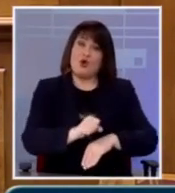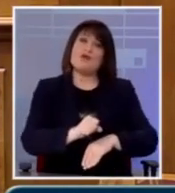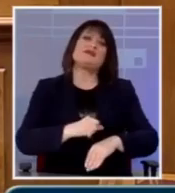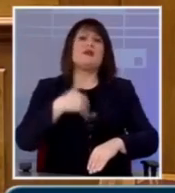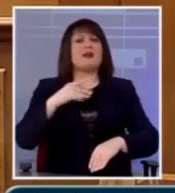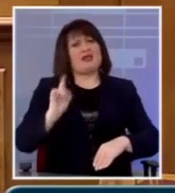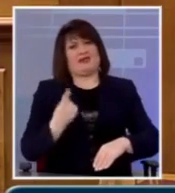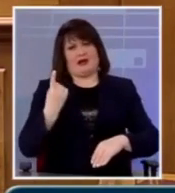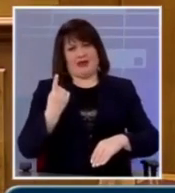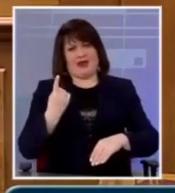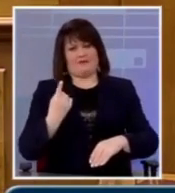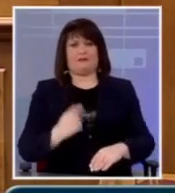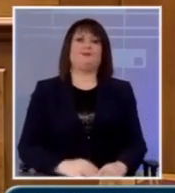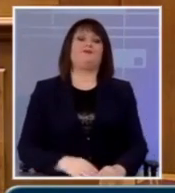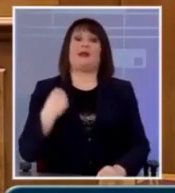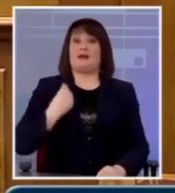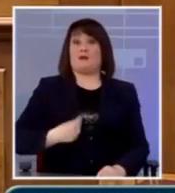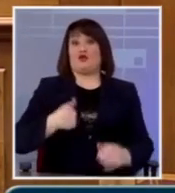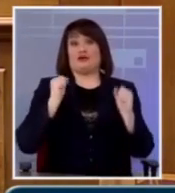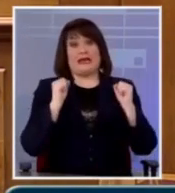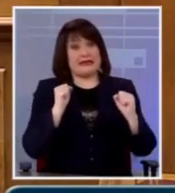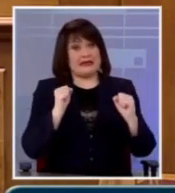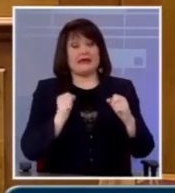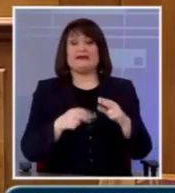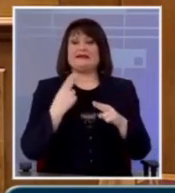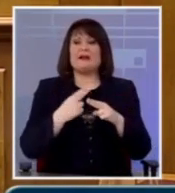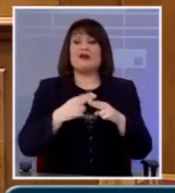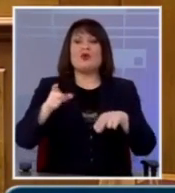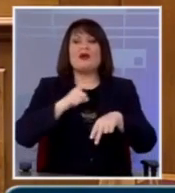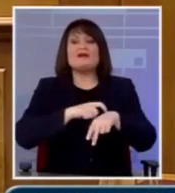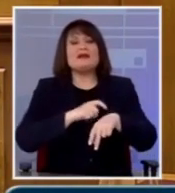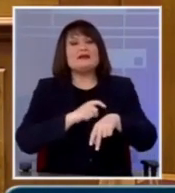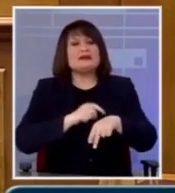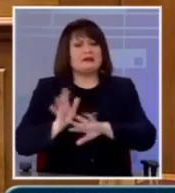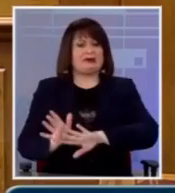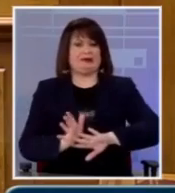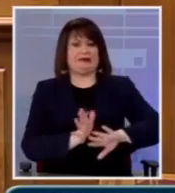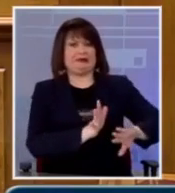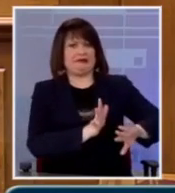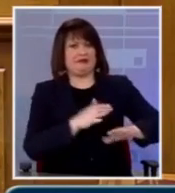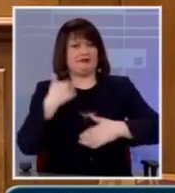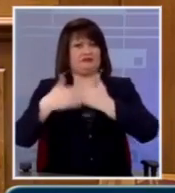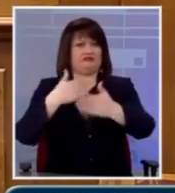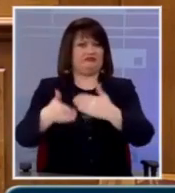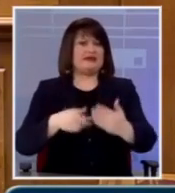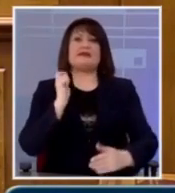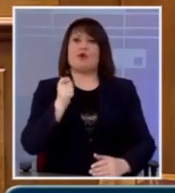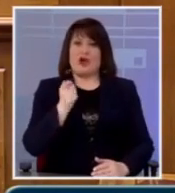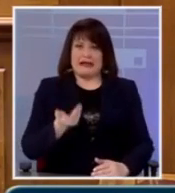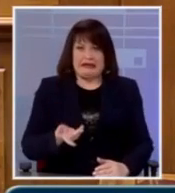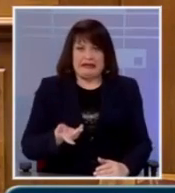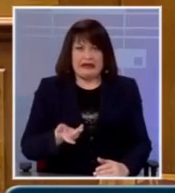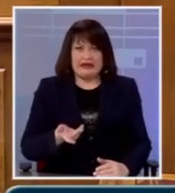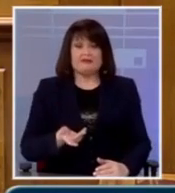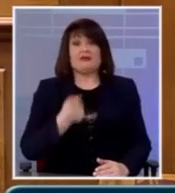υγείας. Στη δημόσια υγεία, που είναι ένα πεδίο παραγωνισμένο στην πολιτική υγείας διαχρονικά, είναι χαρακτηριστικό